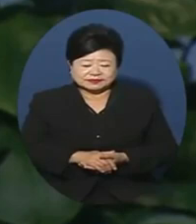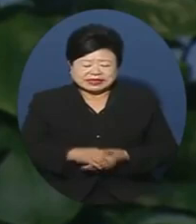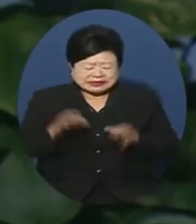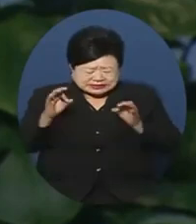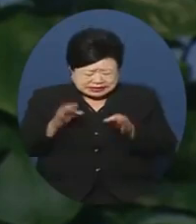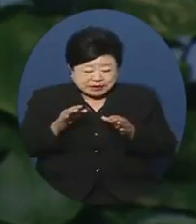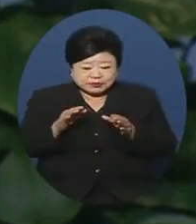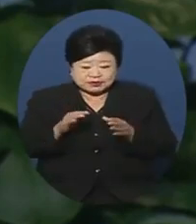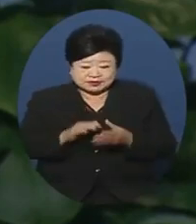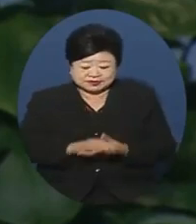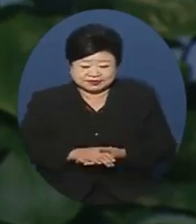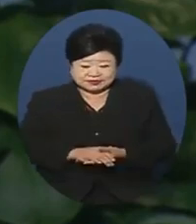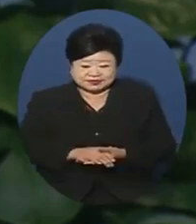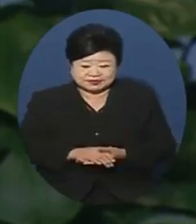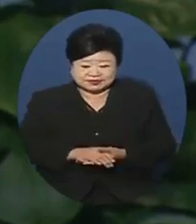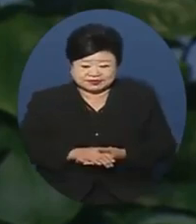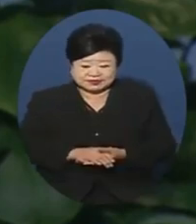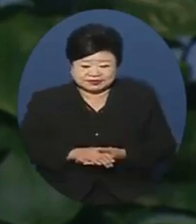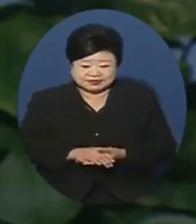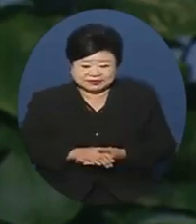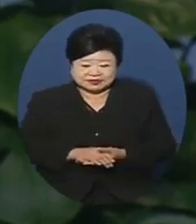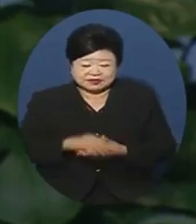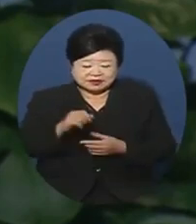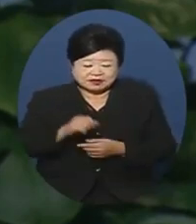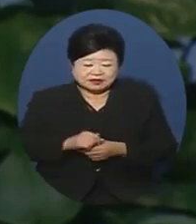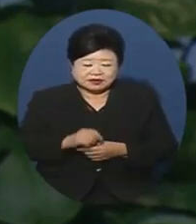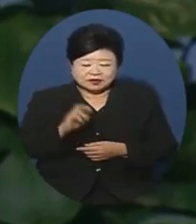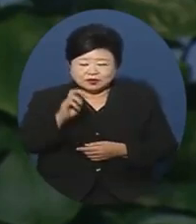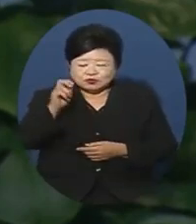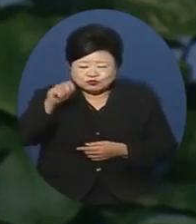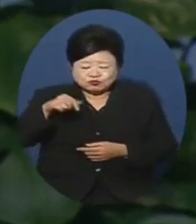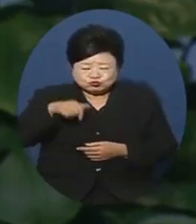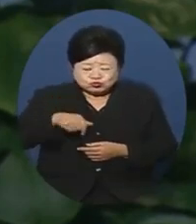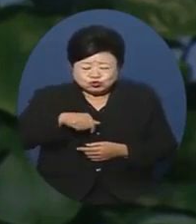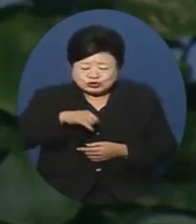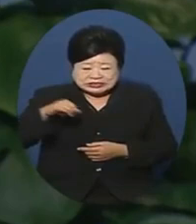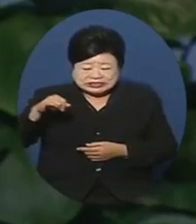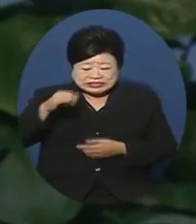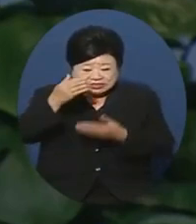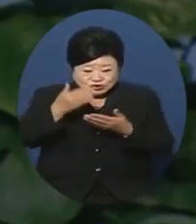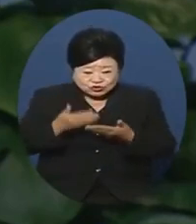짧은 묵시를 주시기 위해서